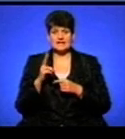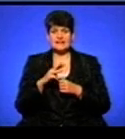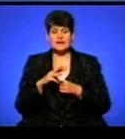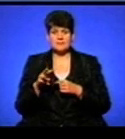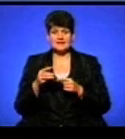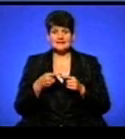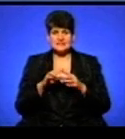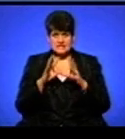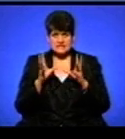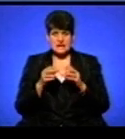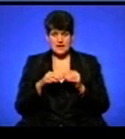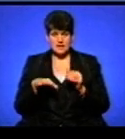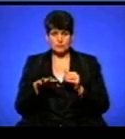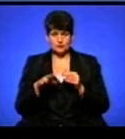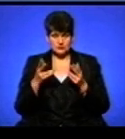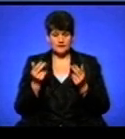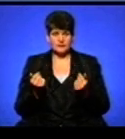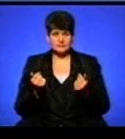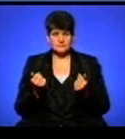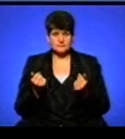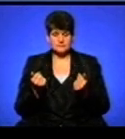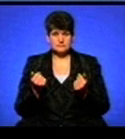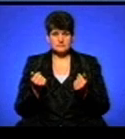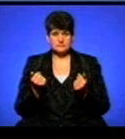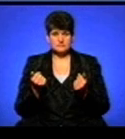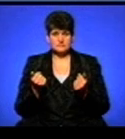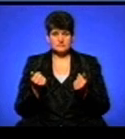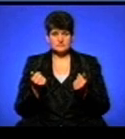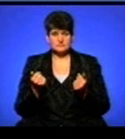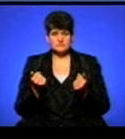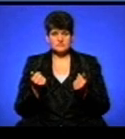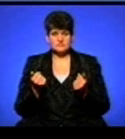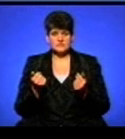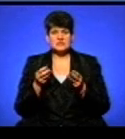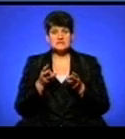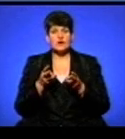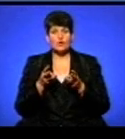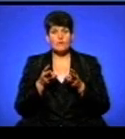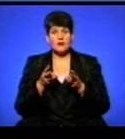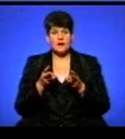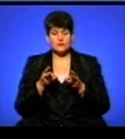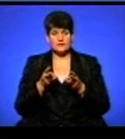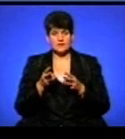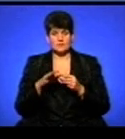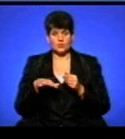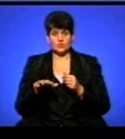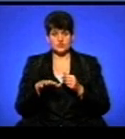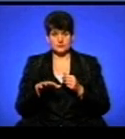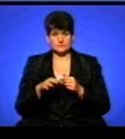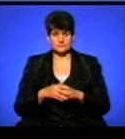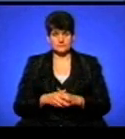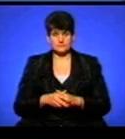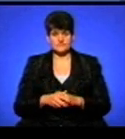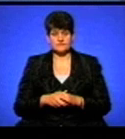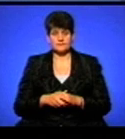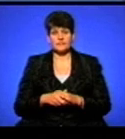квадратних метра – це загальна площа, так? Ні, це опалювальний. Це